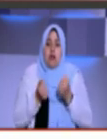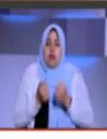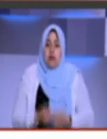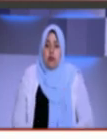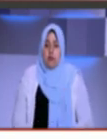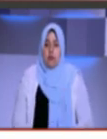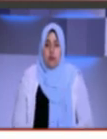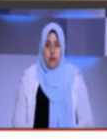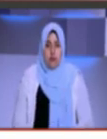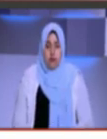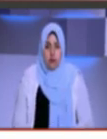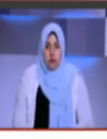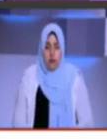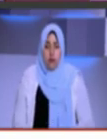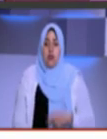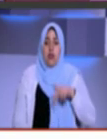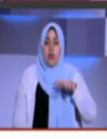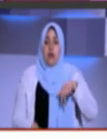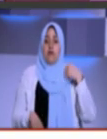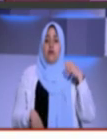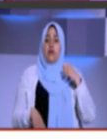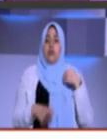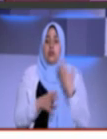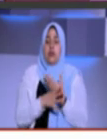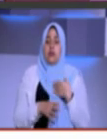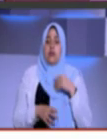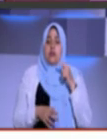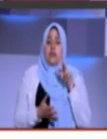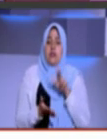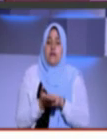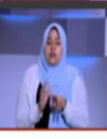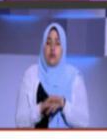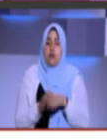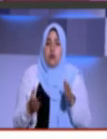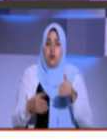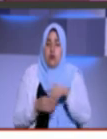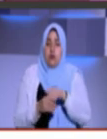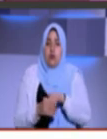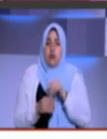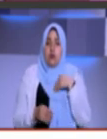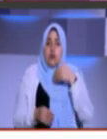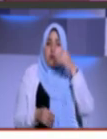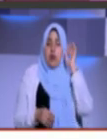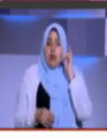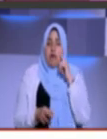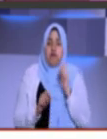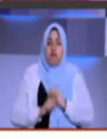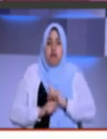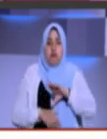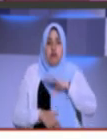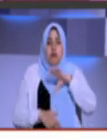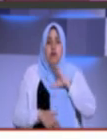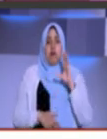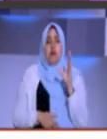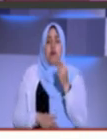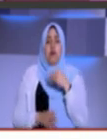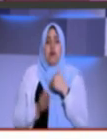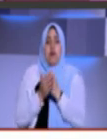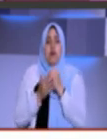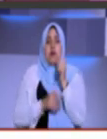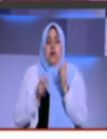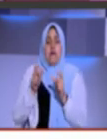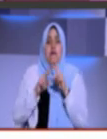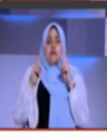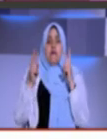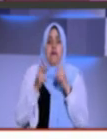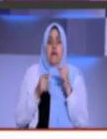الحقيقة أنه المديرة التنفيذية لصندوق النقد الدولي أشارت بجملة ربما أفزعت معظم الاقتصاديين في العالم، مسألة